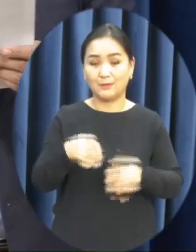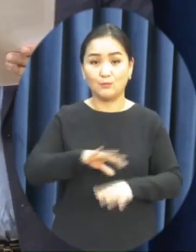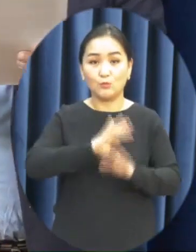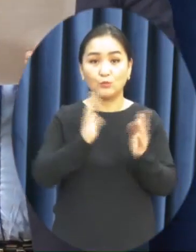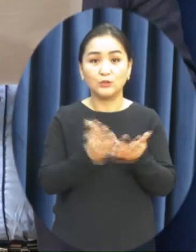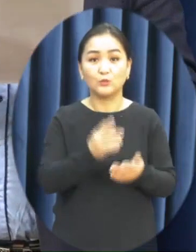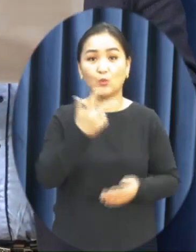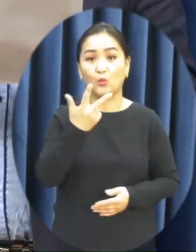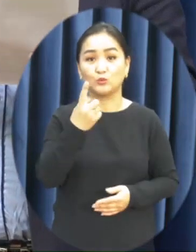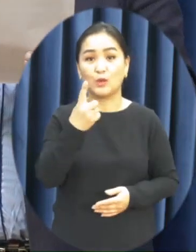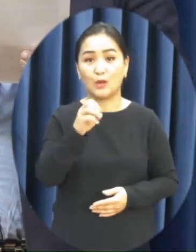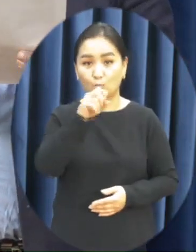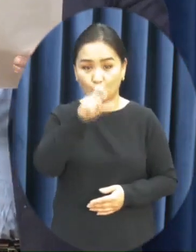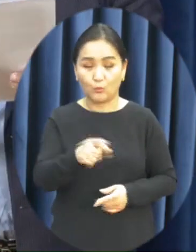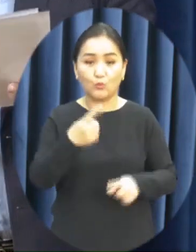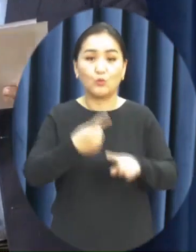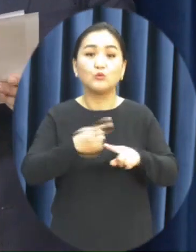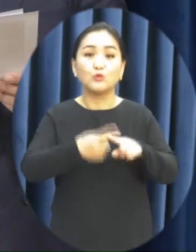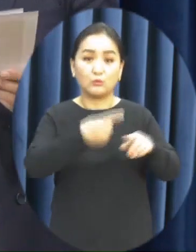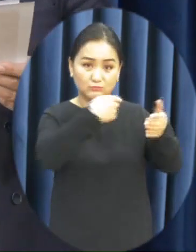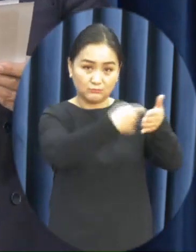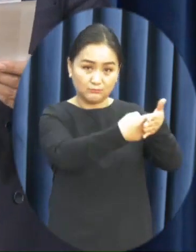སྤྱི